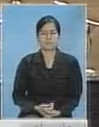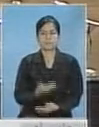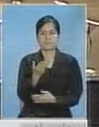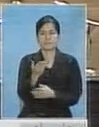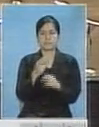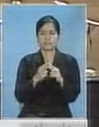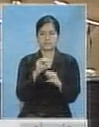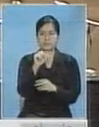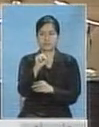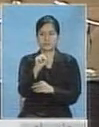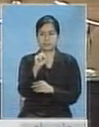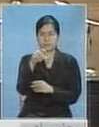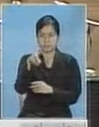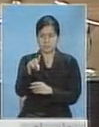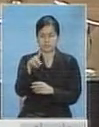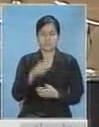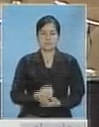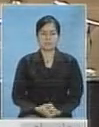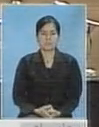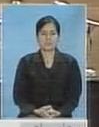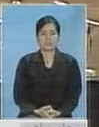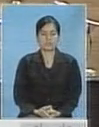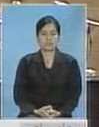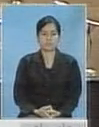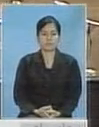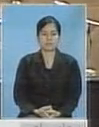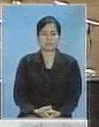ตังครับตั้งสัมพันธ์ตั้งเบญจพล